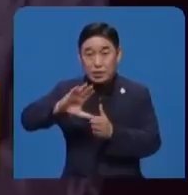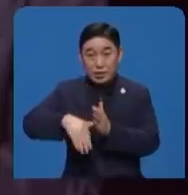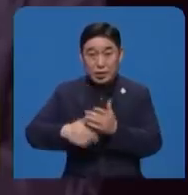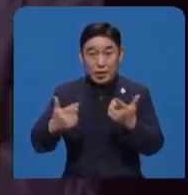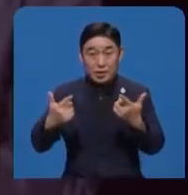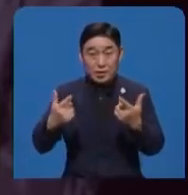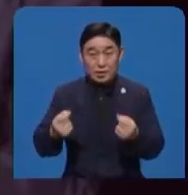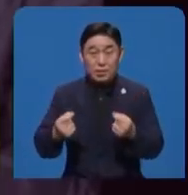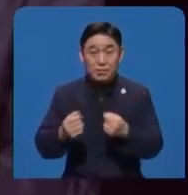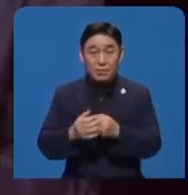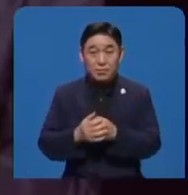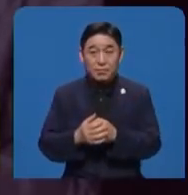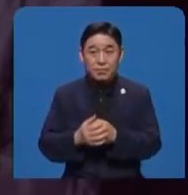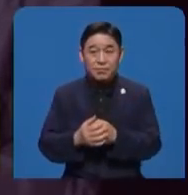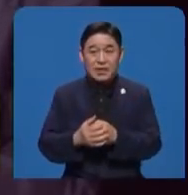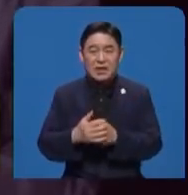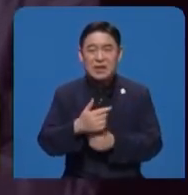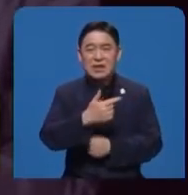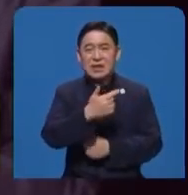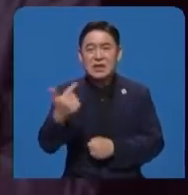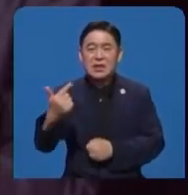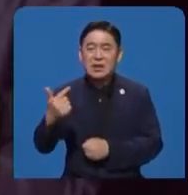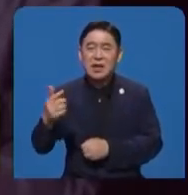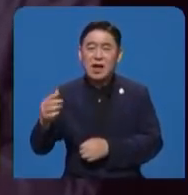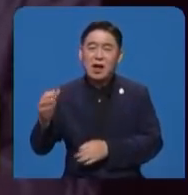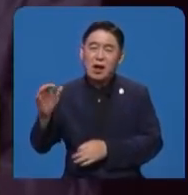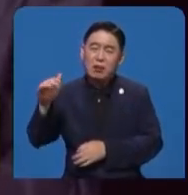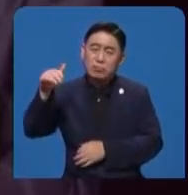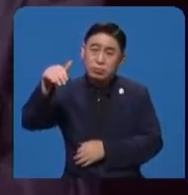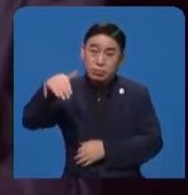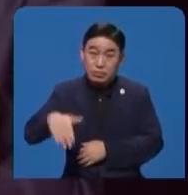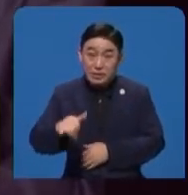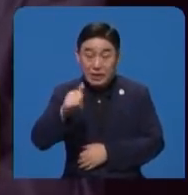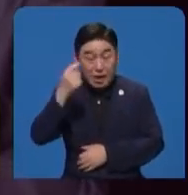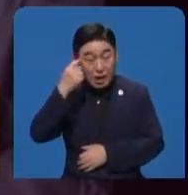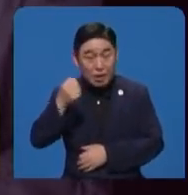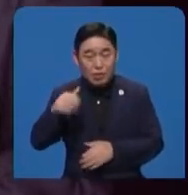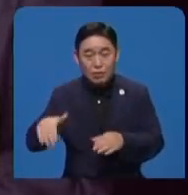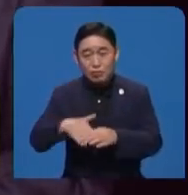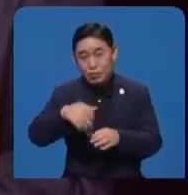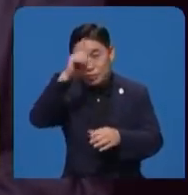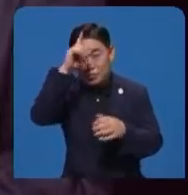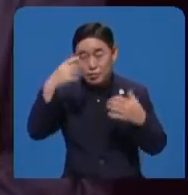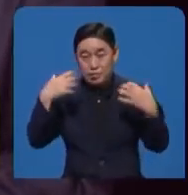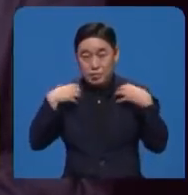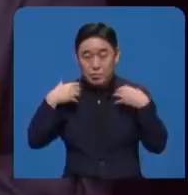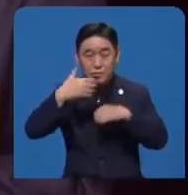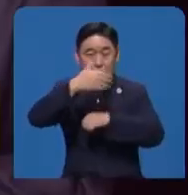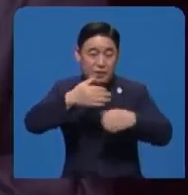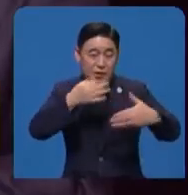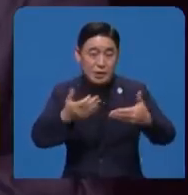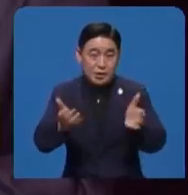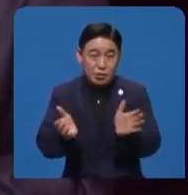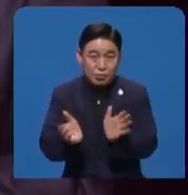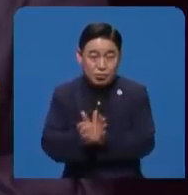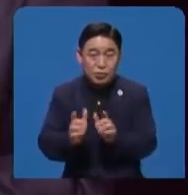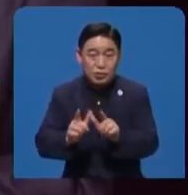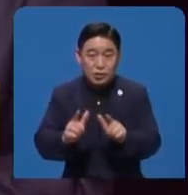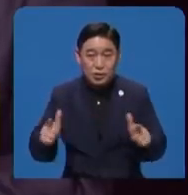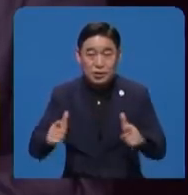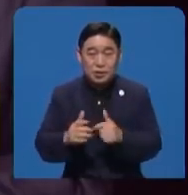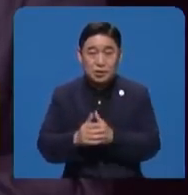같이 네. 굉장히 어려울 수 있다고 보고 네. 우리 지금 문재인 정부나 기획재정부나 이런